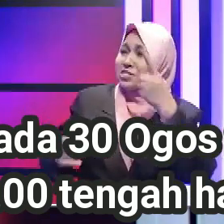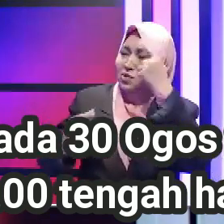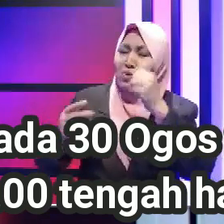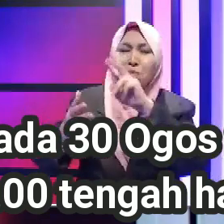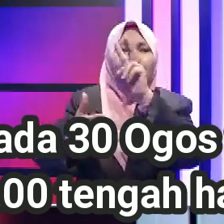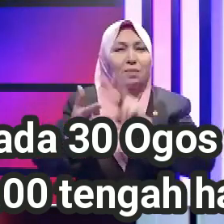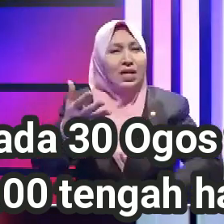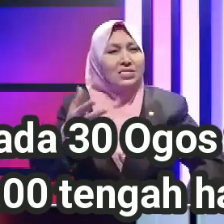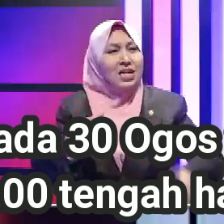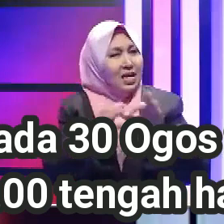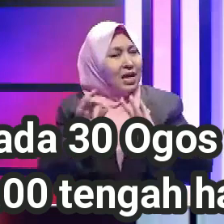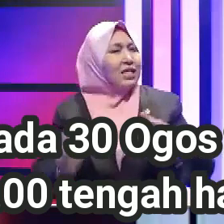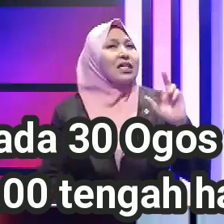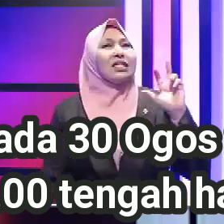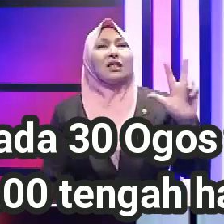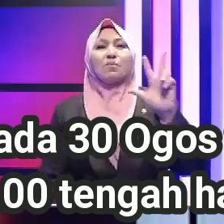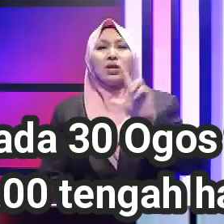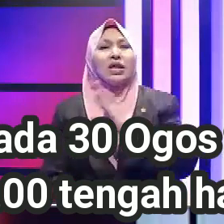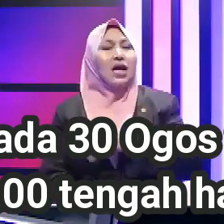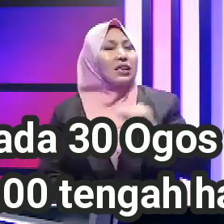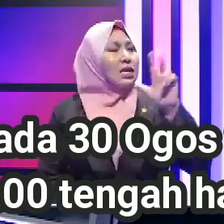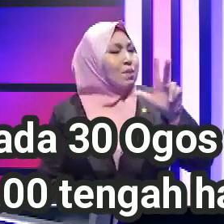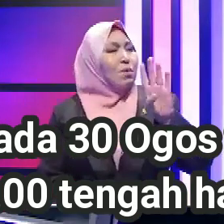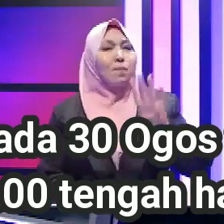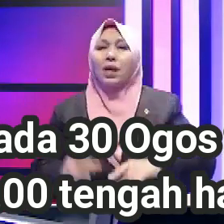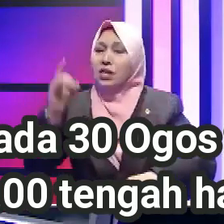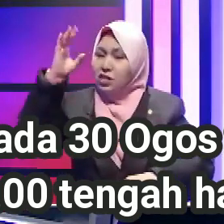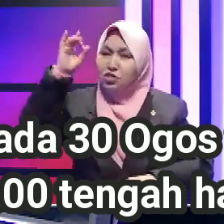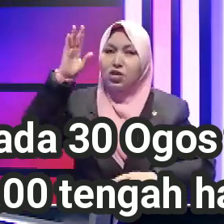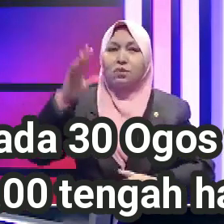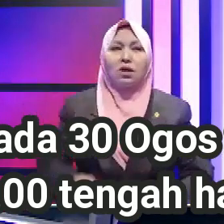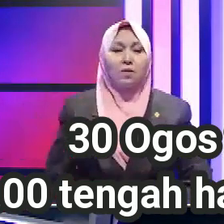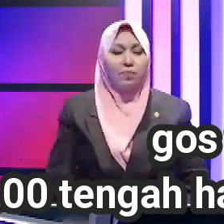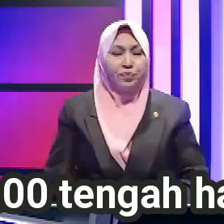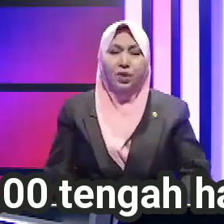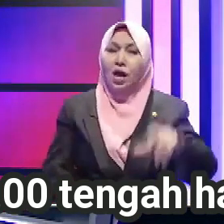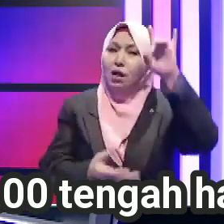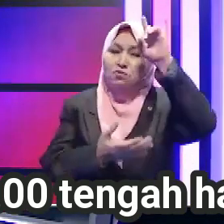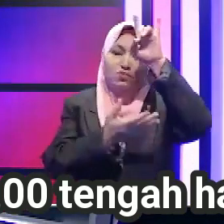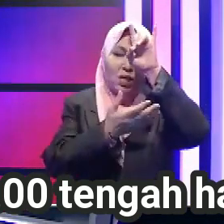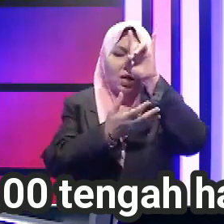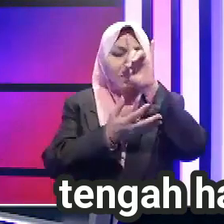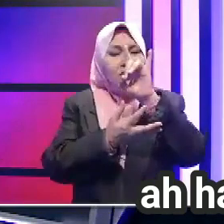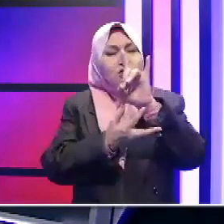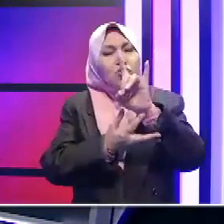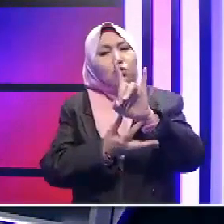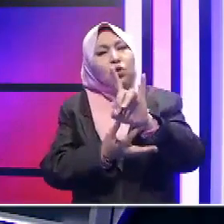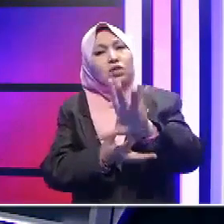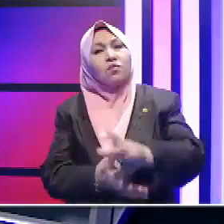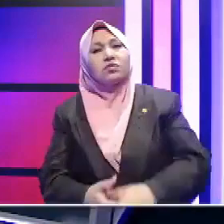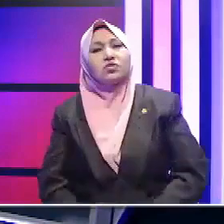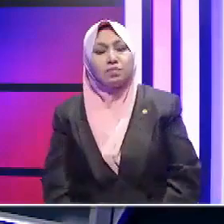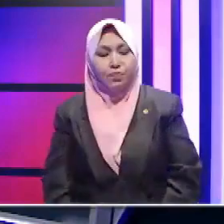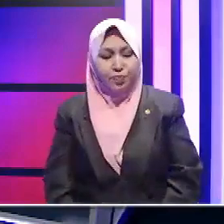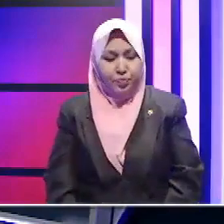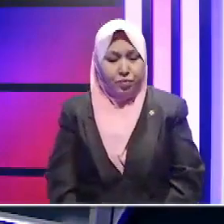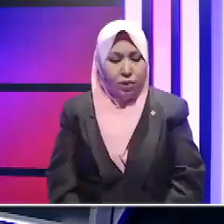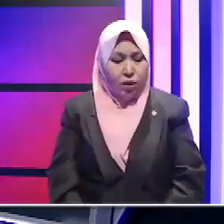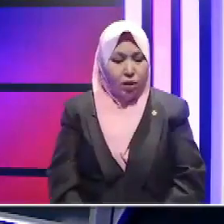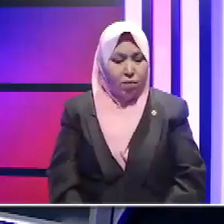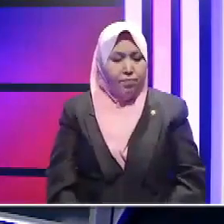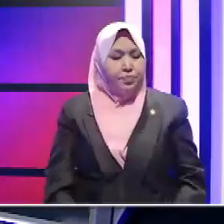ayat yang ke-37 dan 34 aku mau bilang Symphony Hai